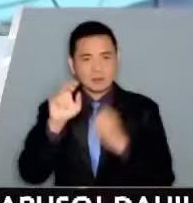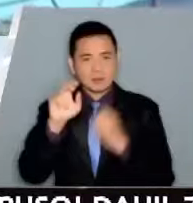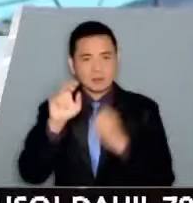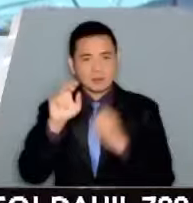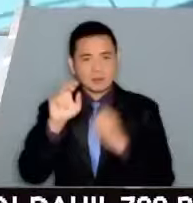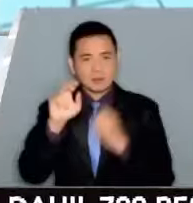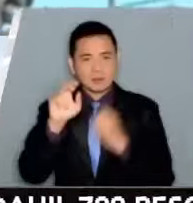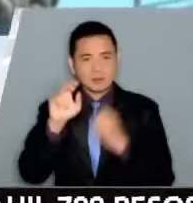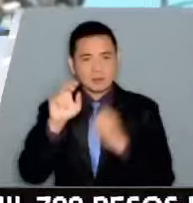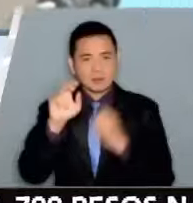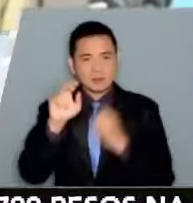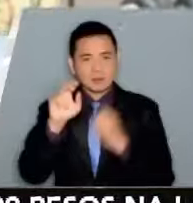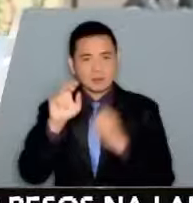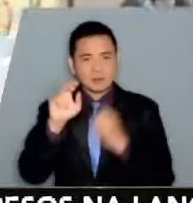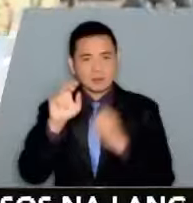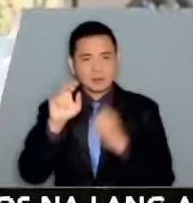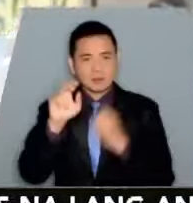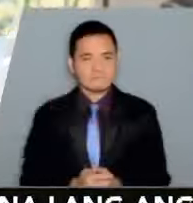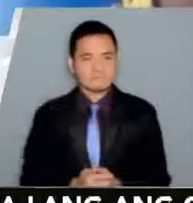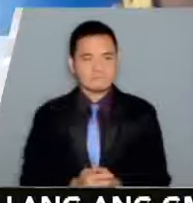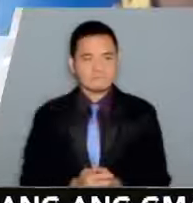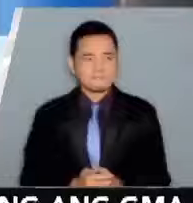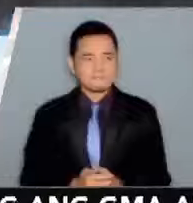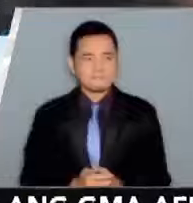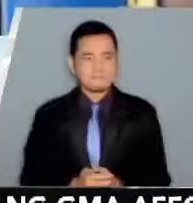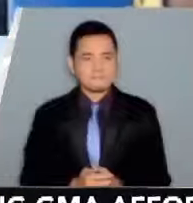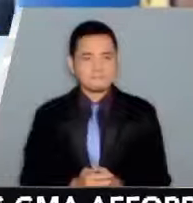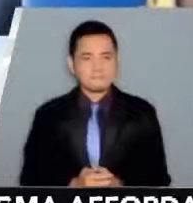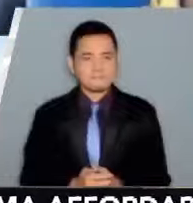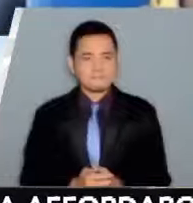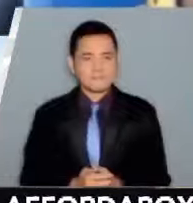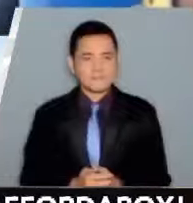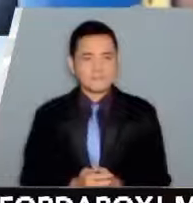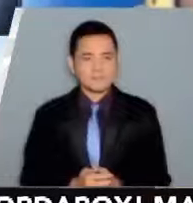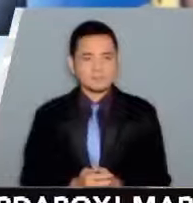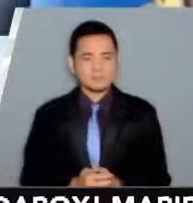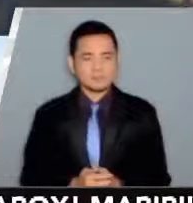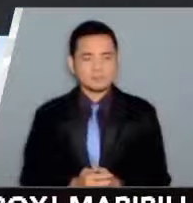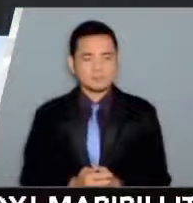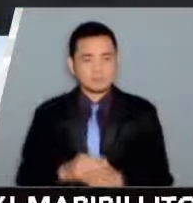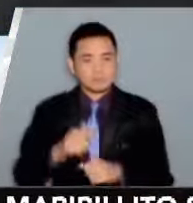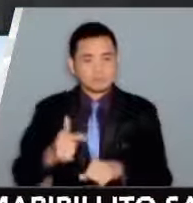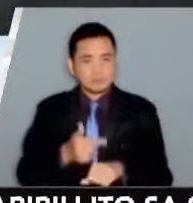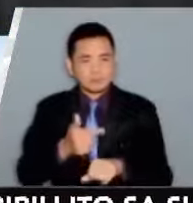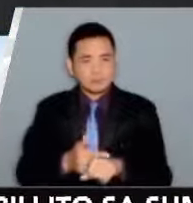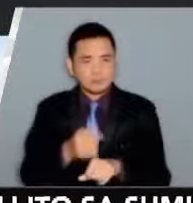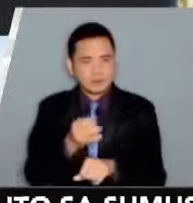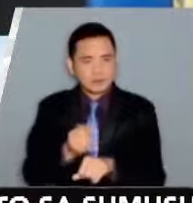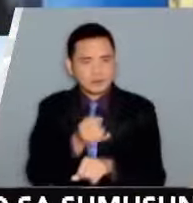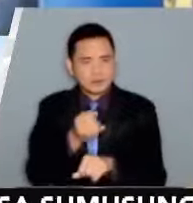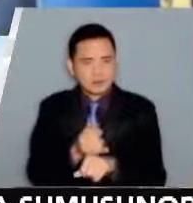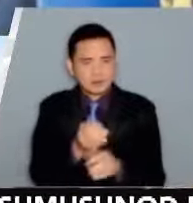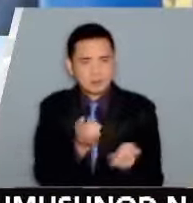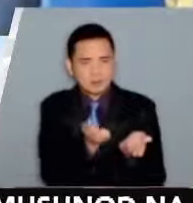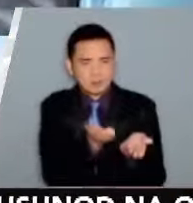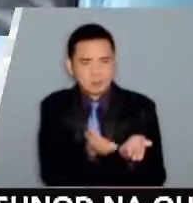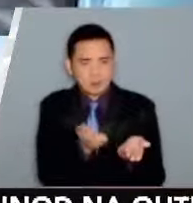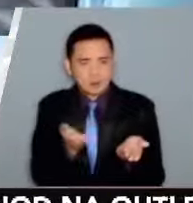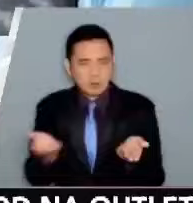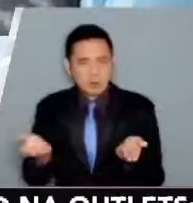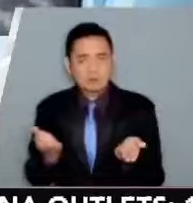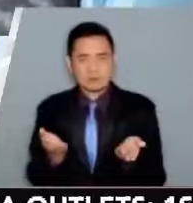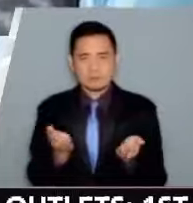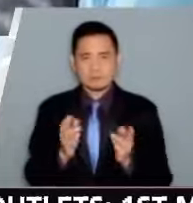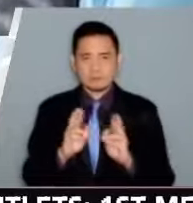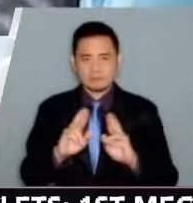Parola warf ramdam na ang long weekend Rush ang Guimaras Island transport multipurpose cooperative naghahanda na sa pagdagsa ng